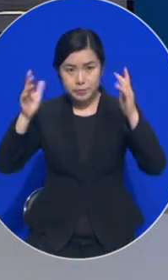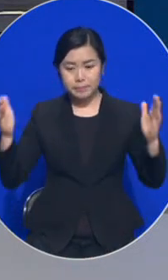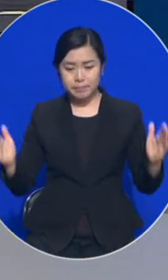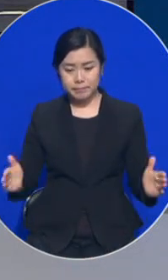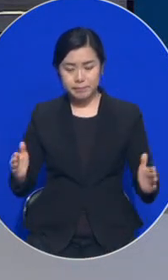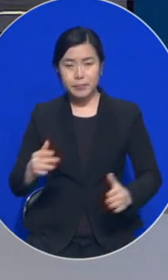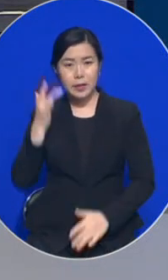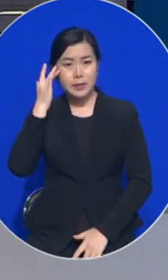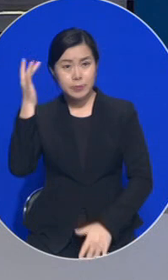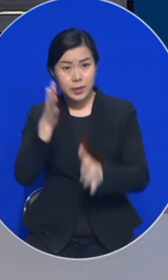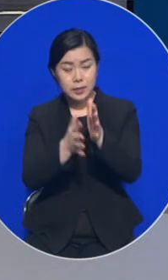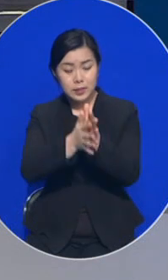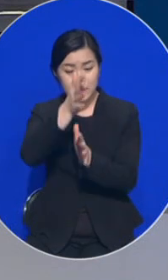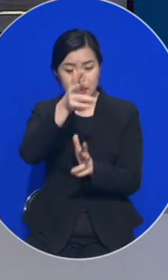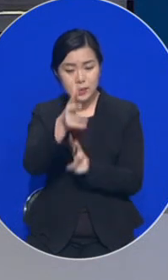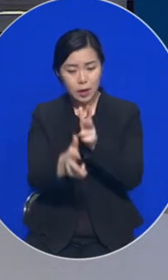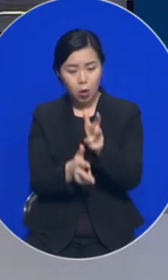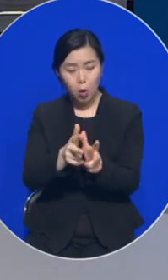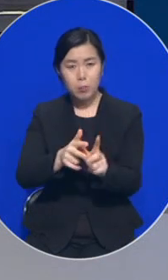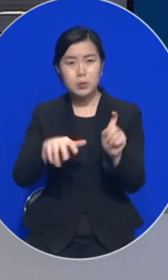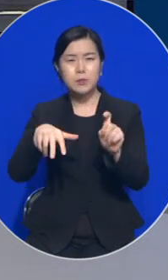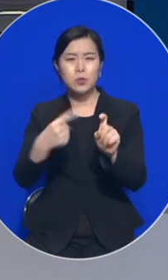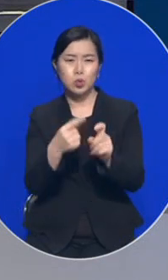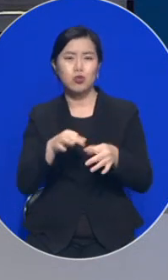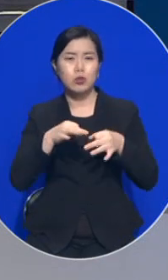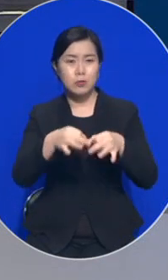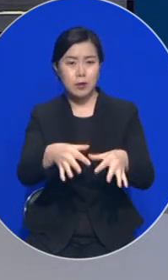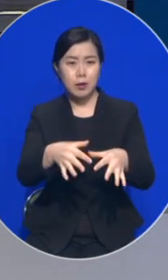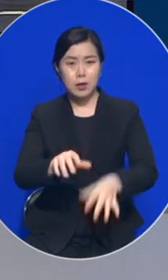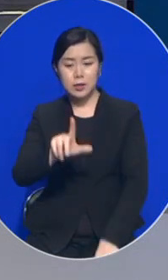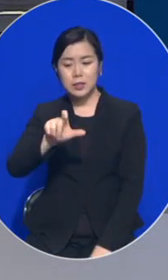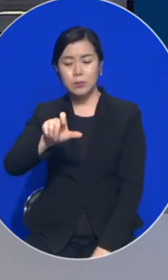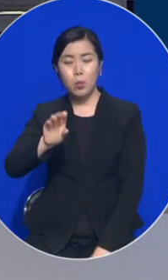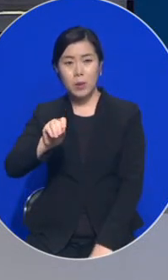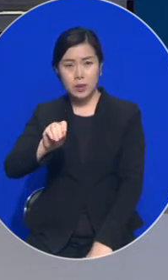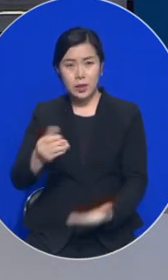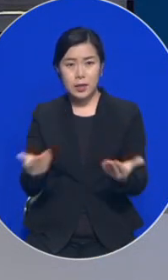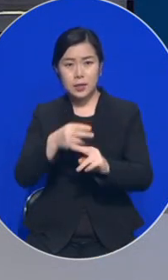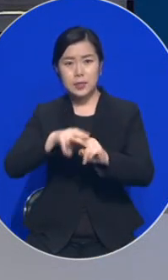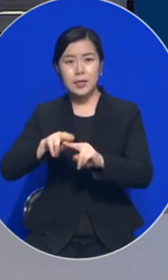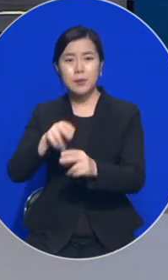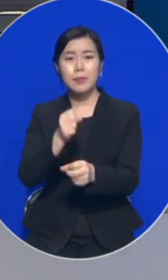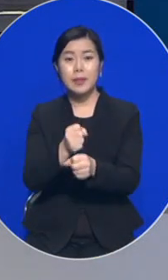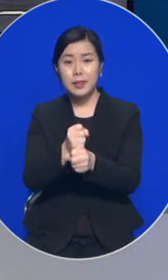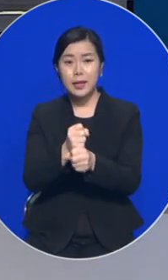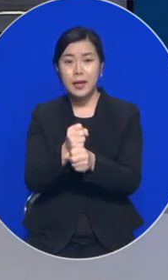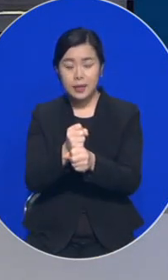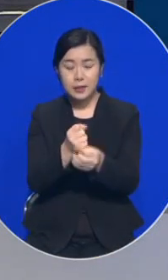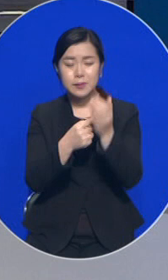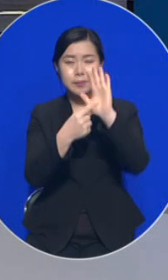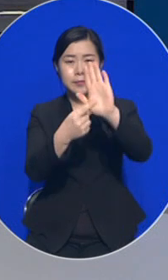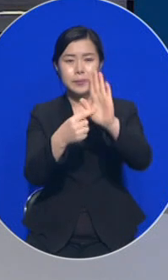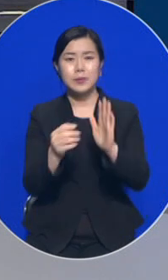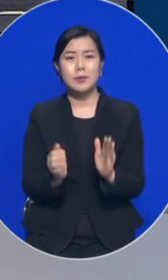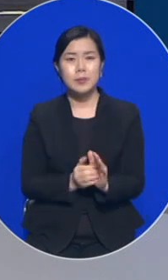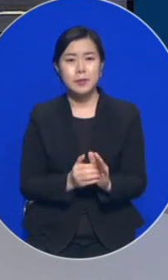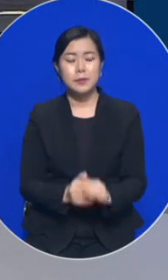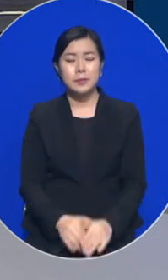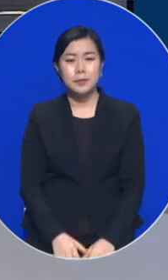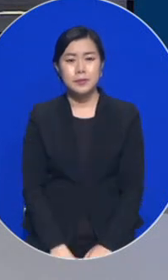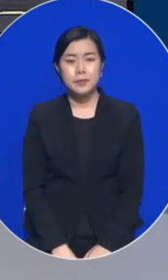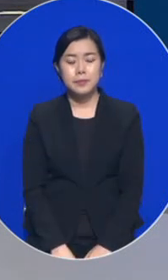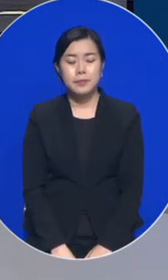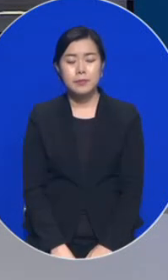스마트시티 사업에 10조 원을 투자하고 15만 개 이상의 일자리를 만들겠다고 비전을 제시했습니다. 정유림